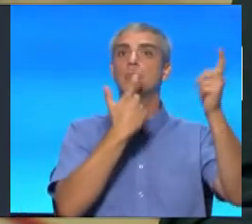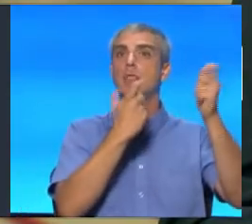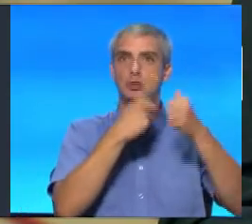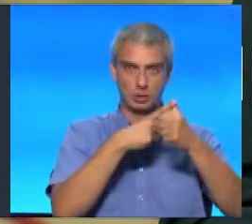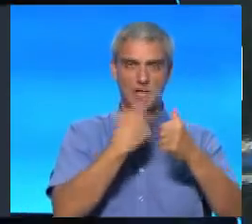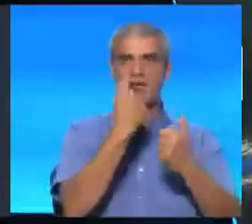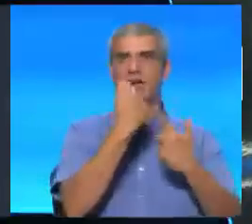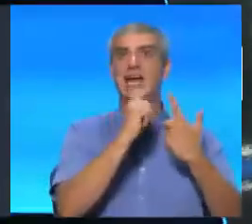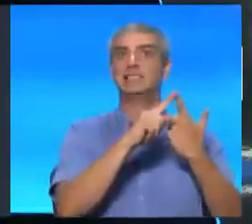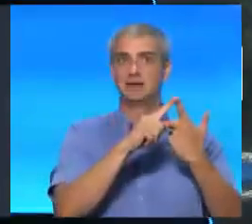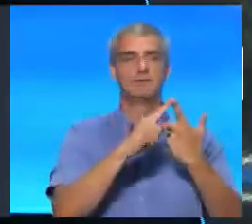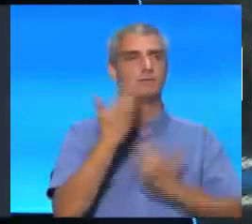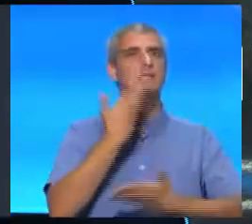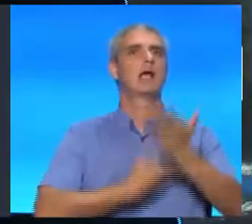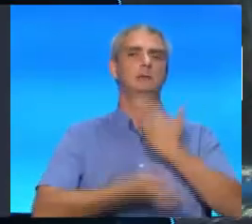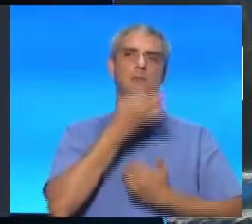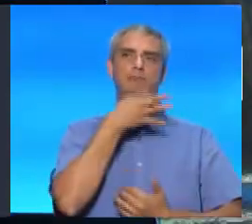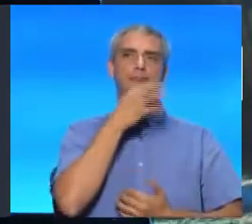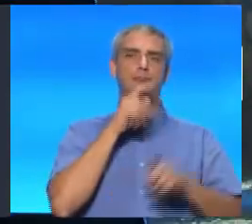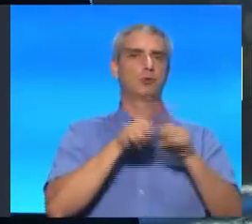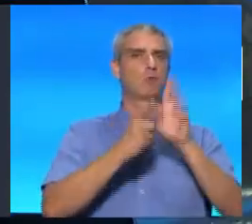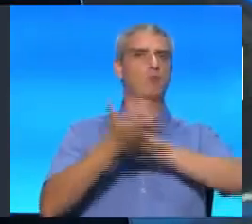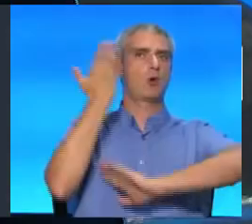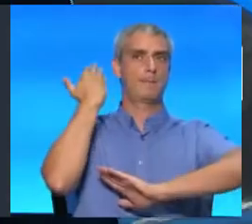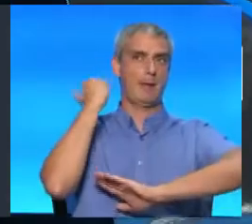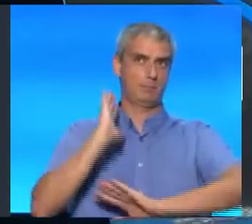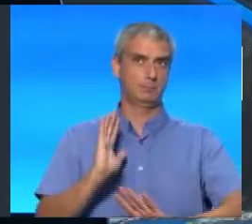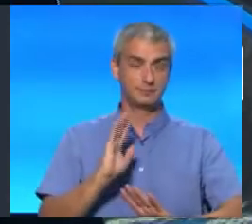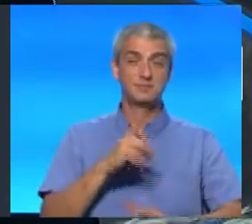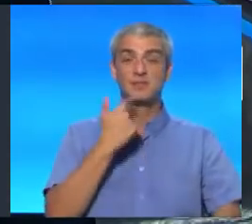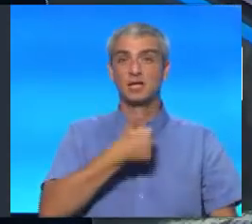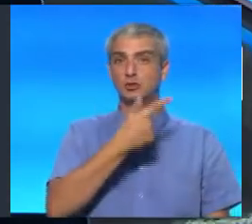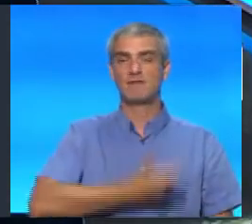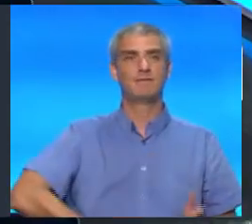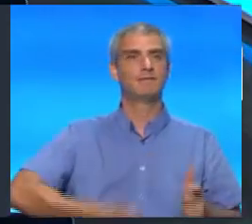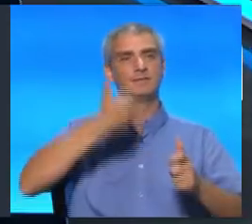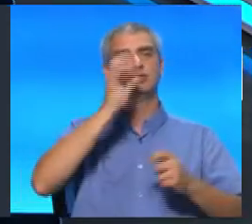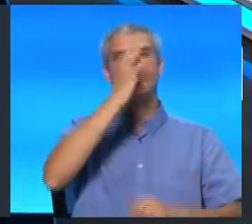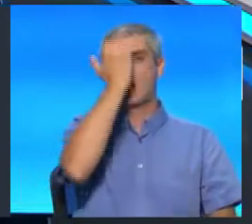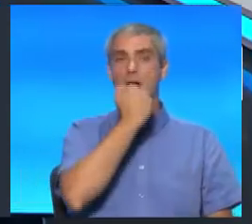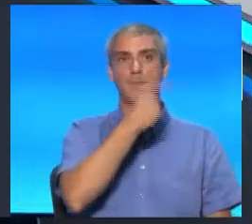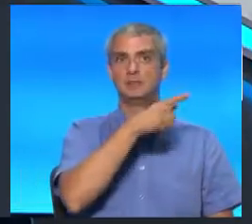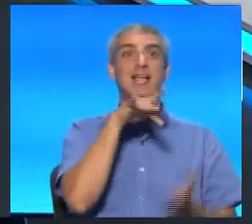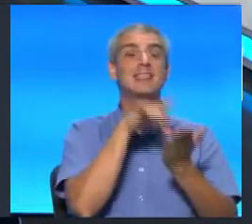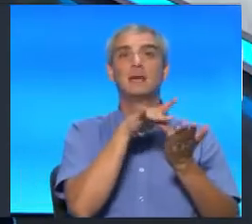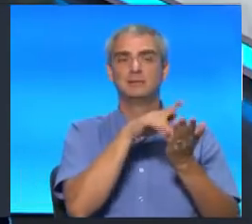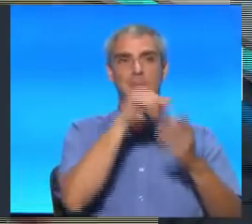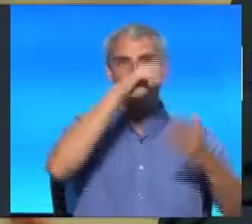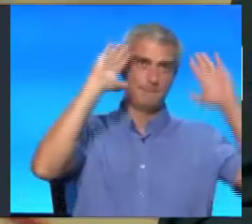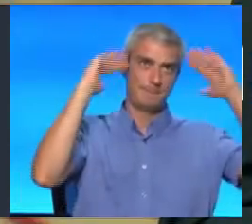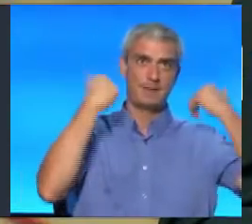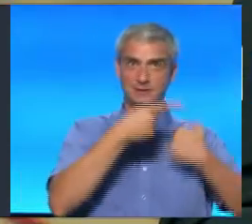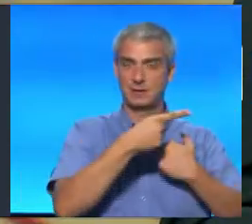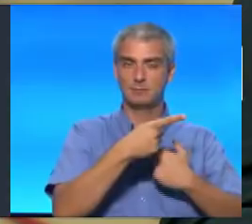בכסף, והיחסים מתחילים לחזור למסלולם. כרגע סינואר ומשלחת מחמאס נמצאים בקהיר, ואני